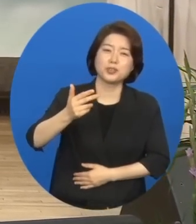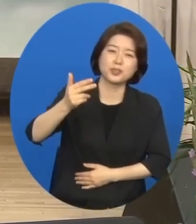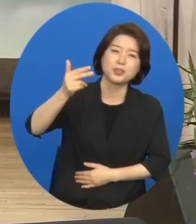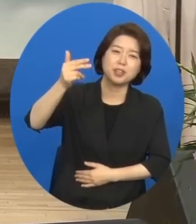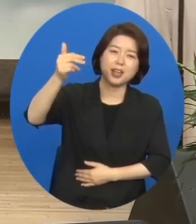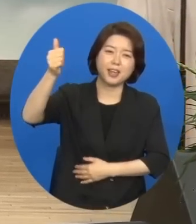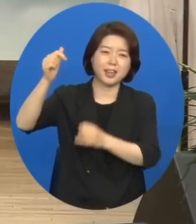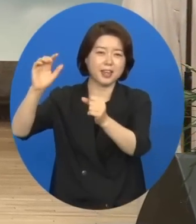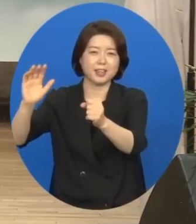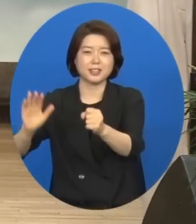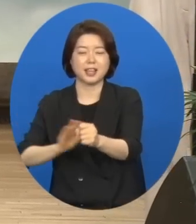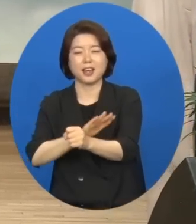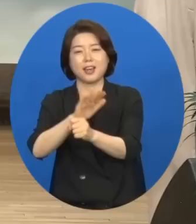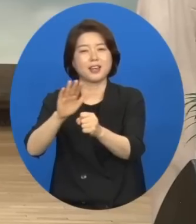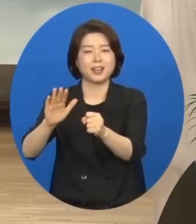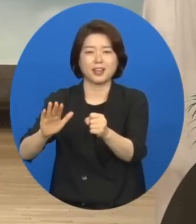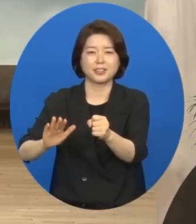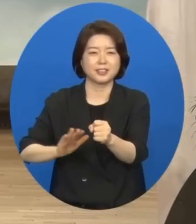주의